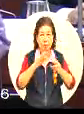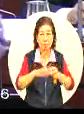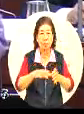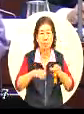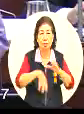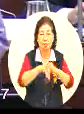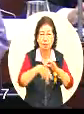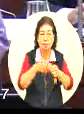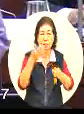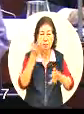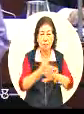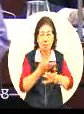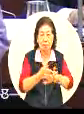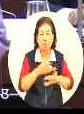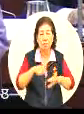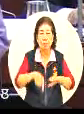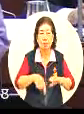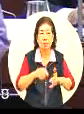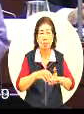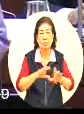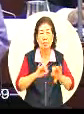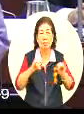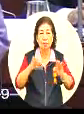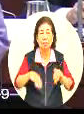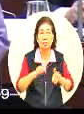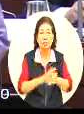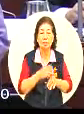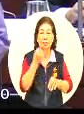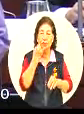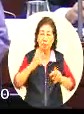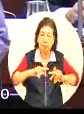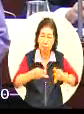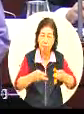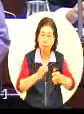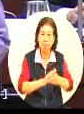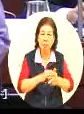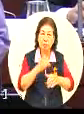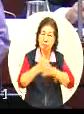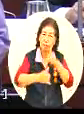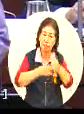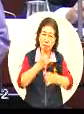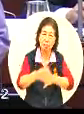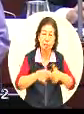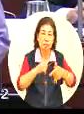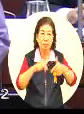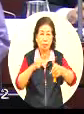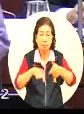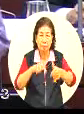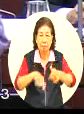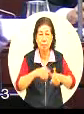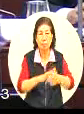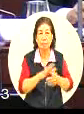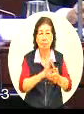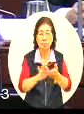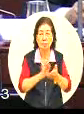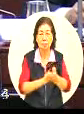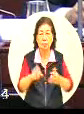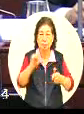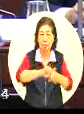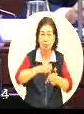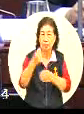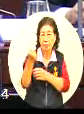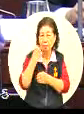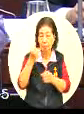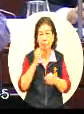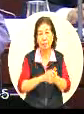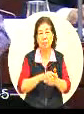的活化使用。啊，这个部分我们会先从它的安全结构的问题上来加强、来